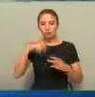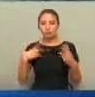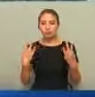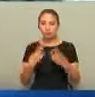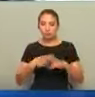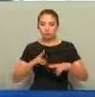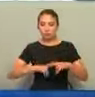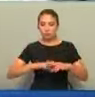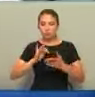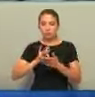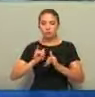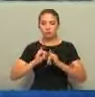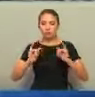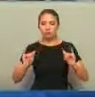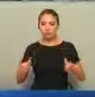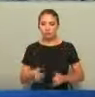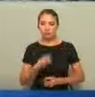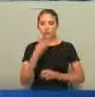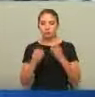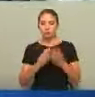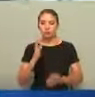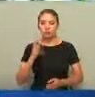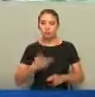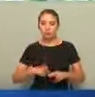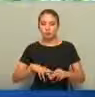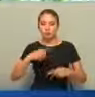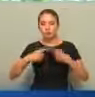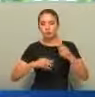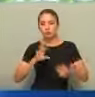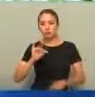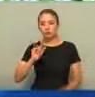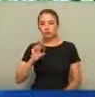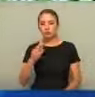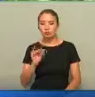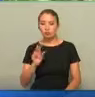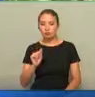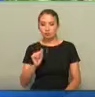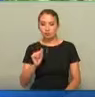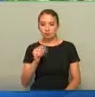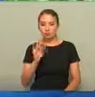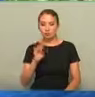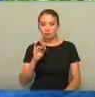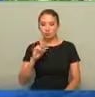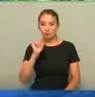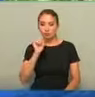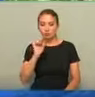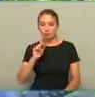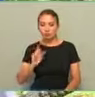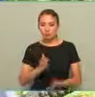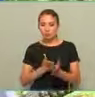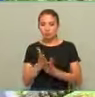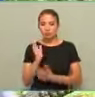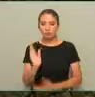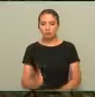өңірдің туризм саласы дамып, өркендейтін болады. Ақпараттық турдың келесі бағыты Укаш ата кесенесімен Шылаған ата үңгірі